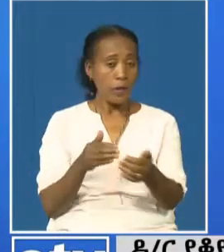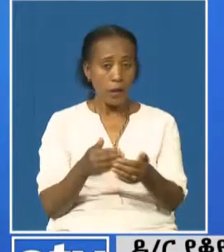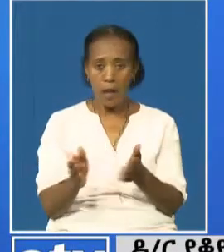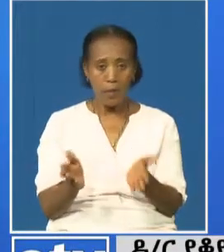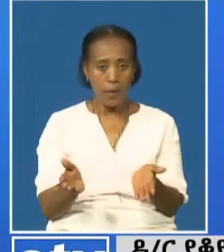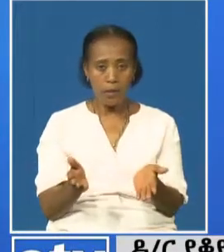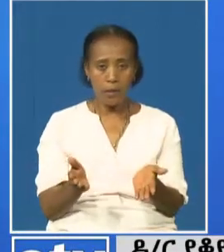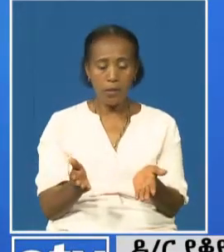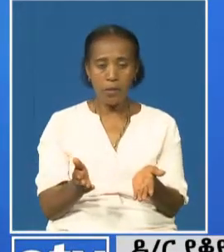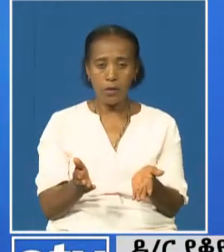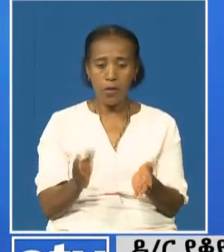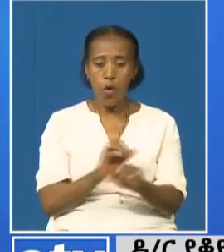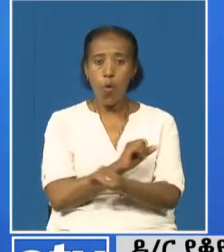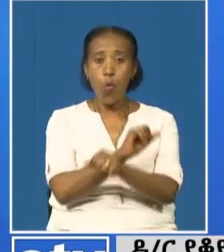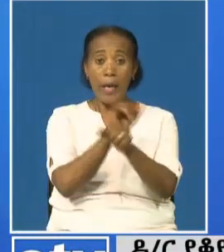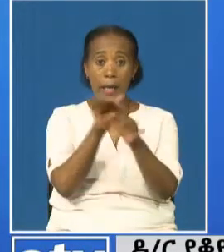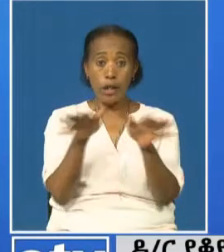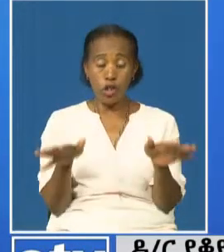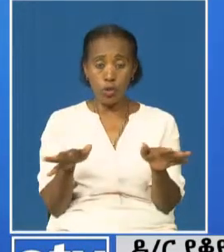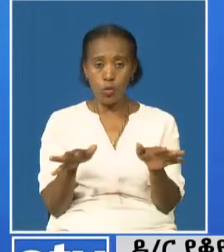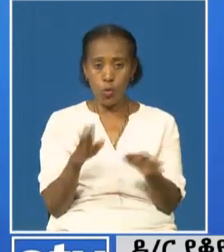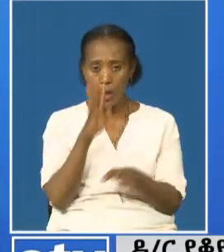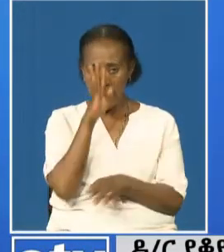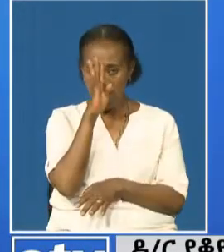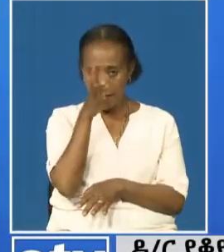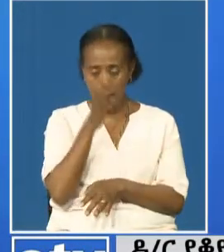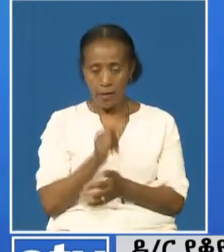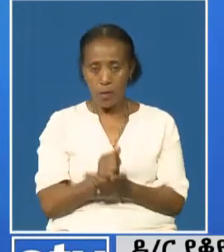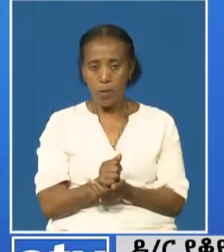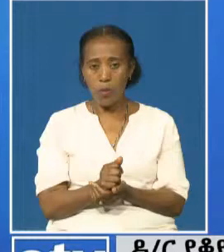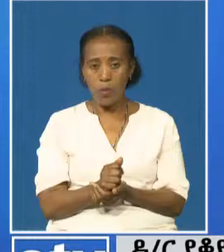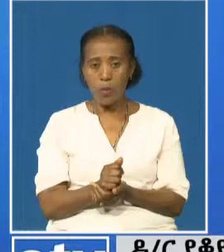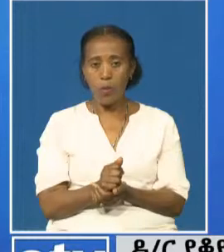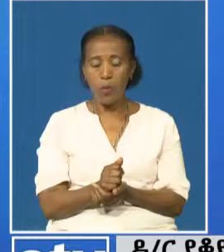ምናልባት ወረርሽኙ የፈጠረው